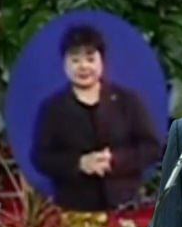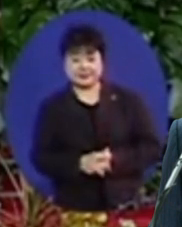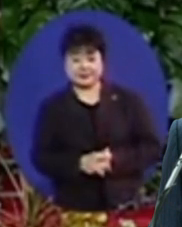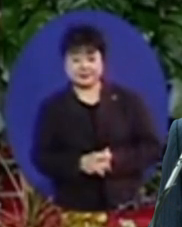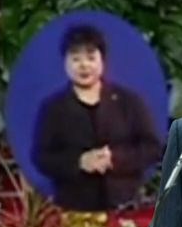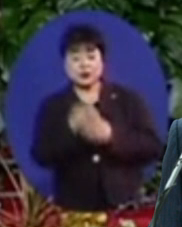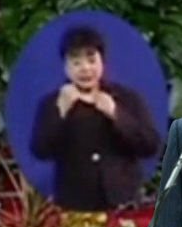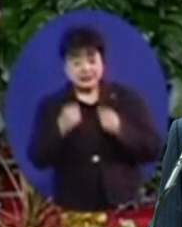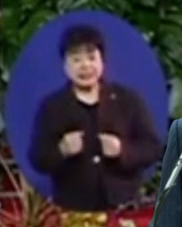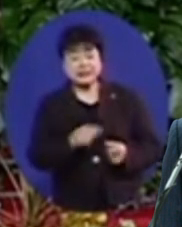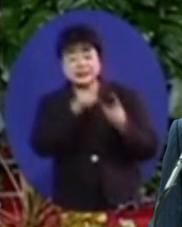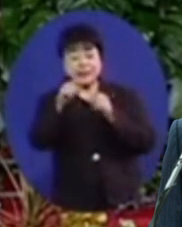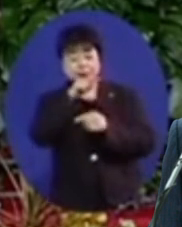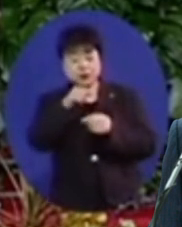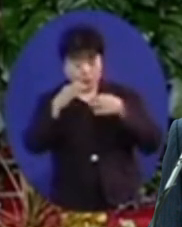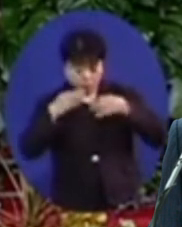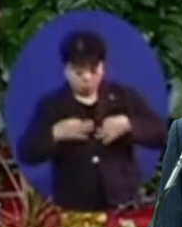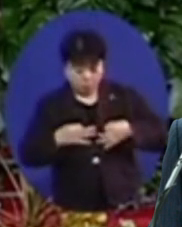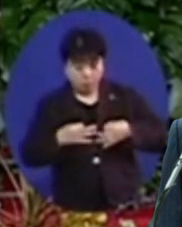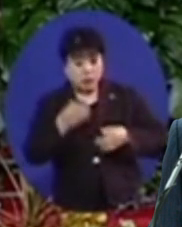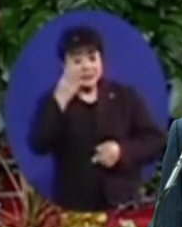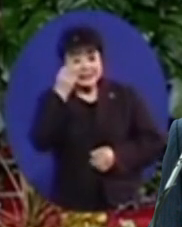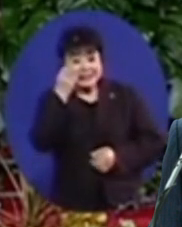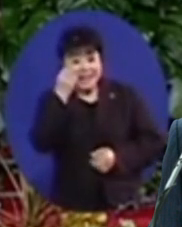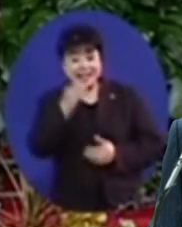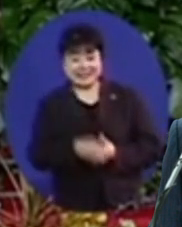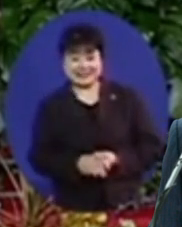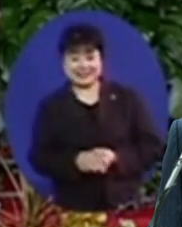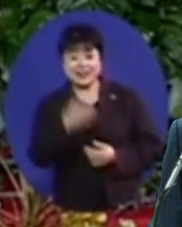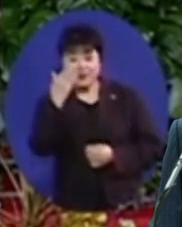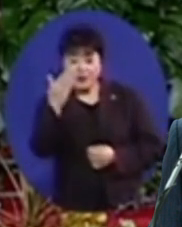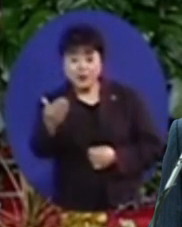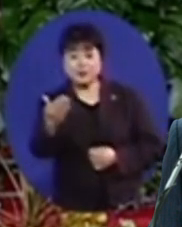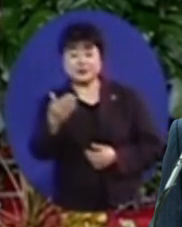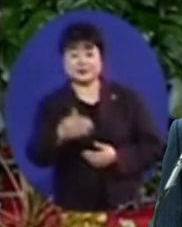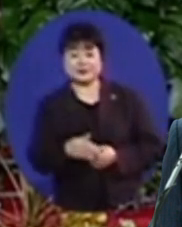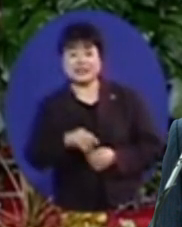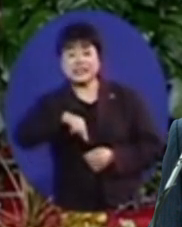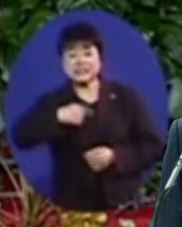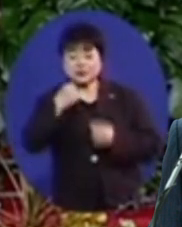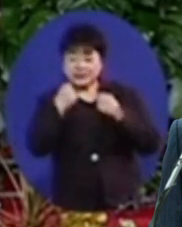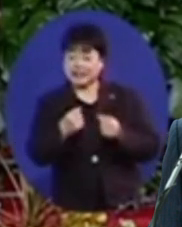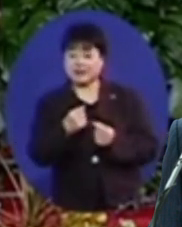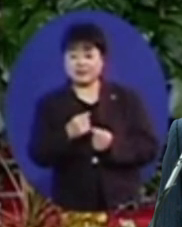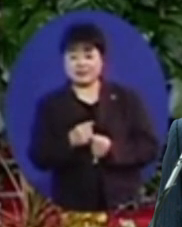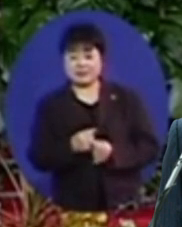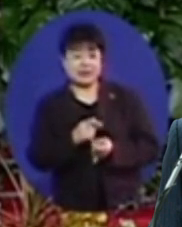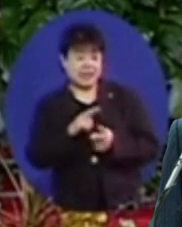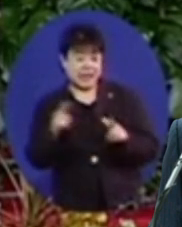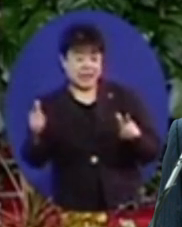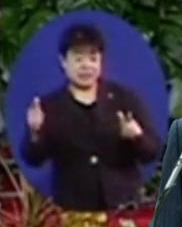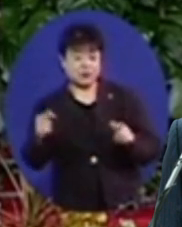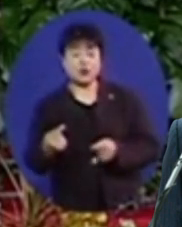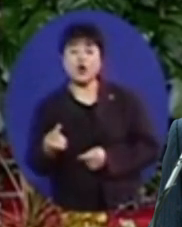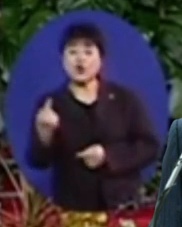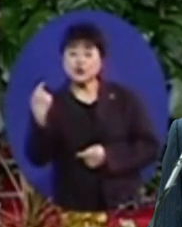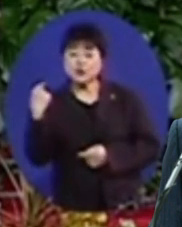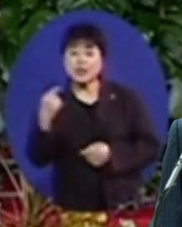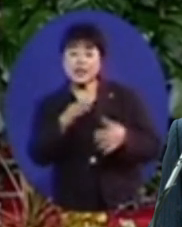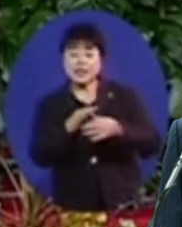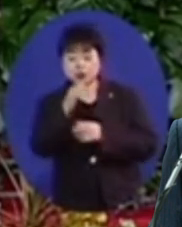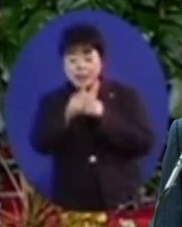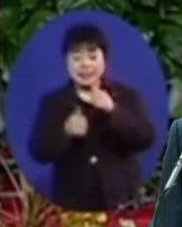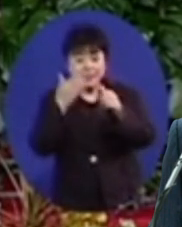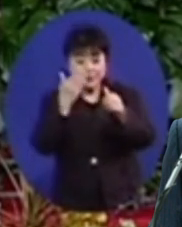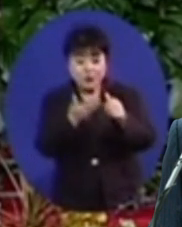우리가 사는 생활 자체가 신기합니다. 여러분 스스로 사는 것 같지만은 알고 보면 배후에 끊임없이